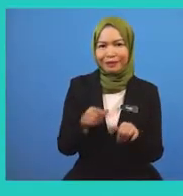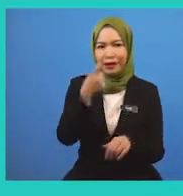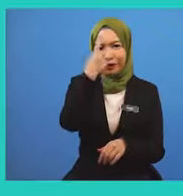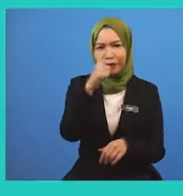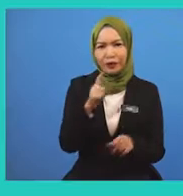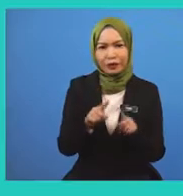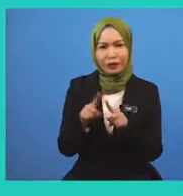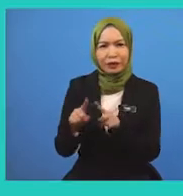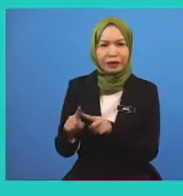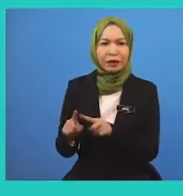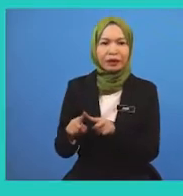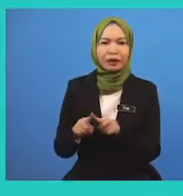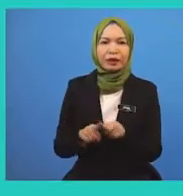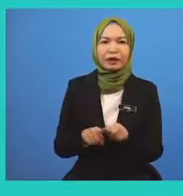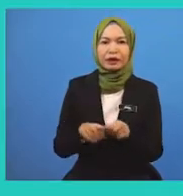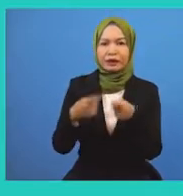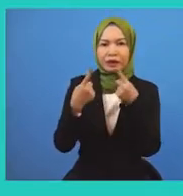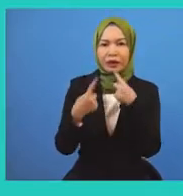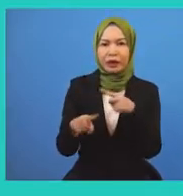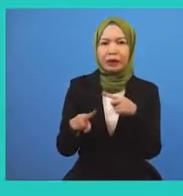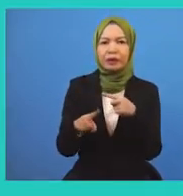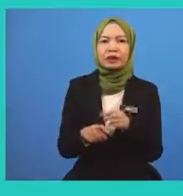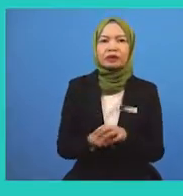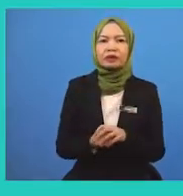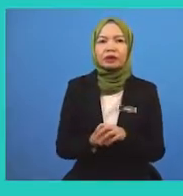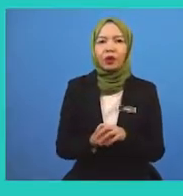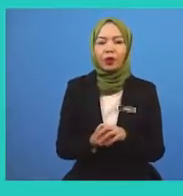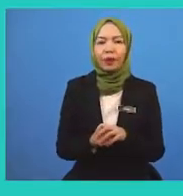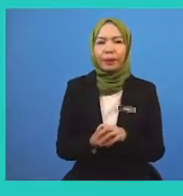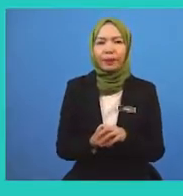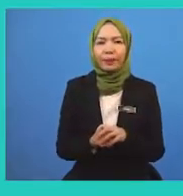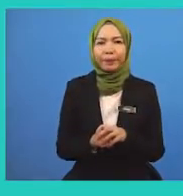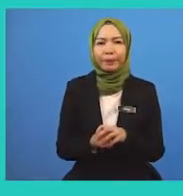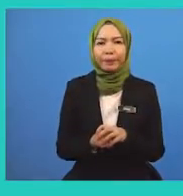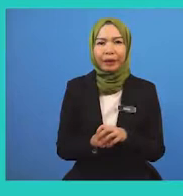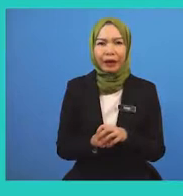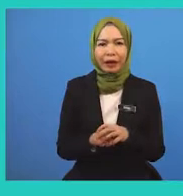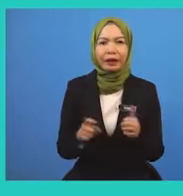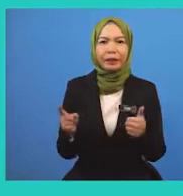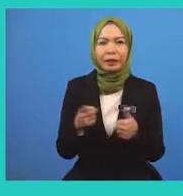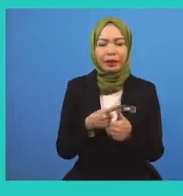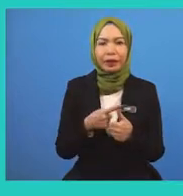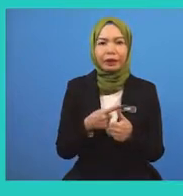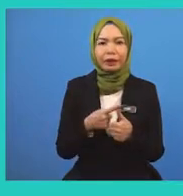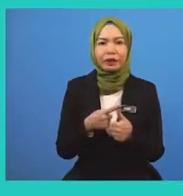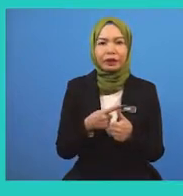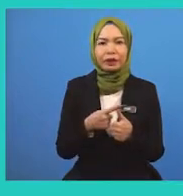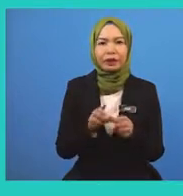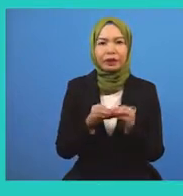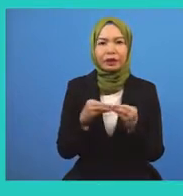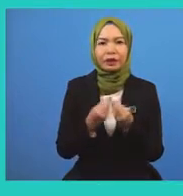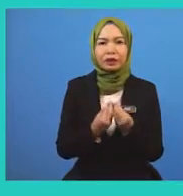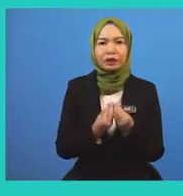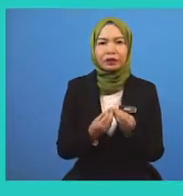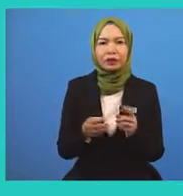sama-sama mentafsir gambar rajah aras tenaga tersebut. Jom! Pertama, nilai positif